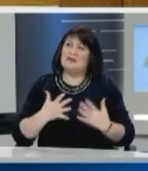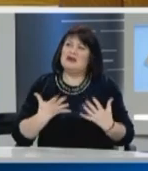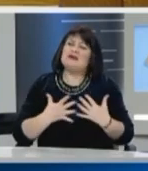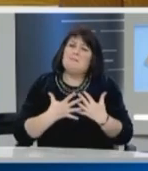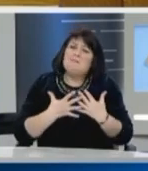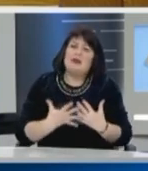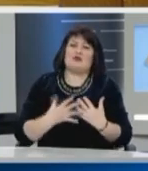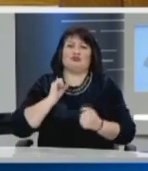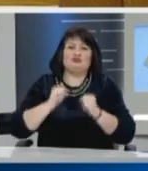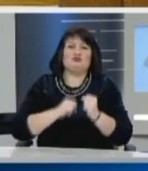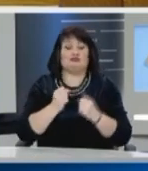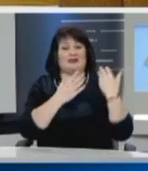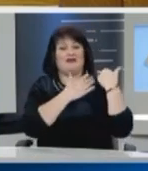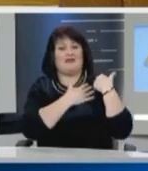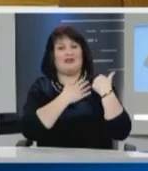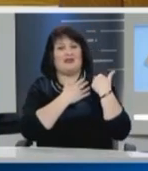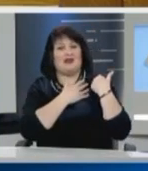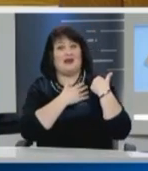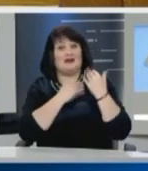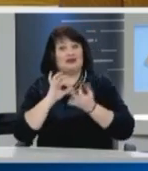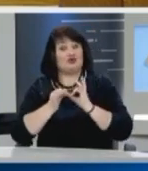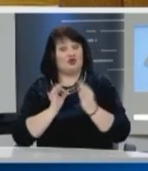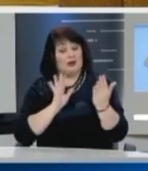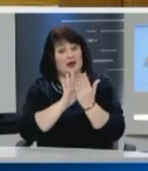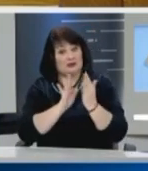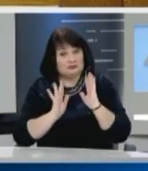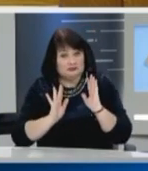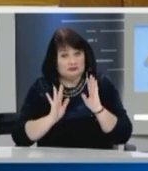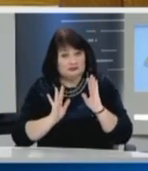Δοθήκαμε σε αυτή την προσπάθεια με αίσθημα ευθύνης απέναντι στην ιστορία,